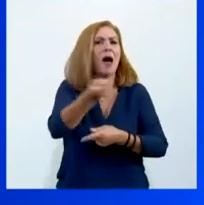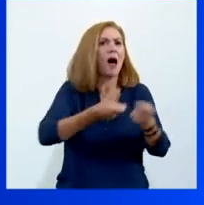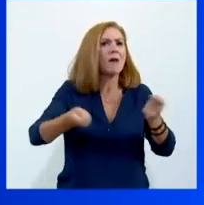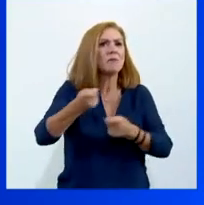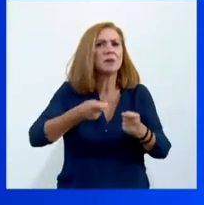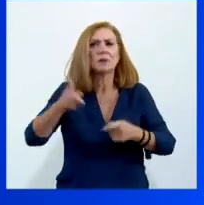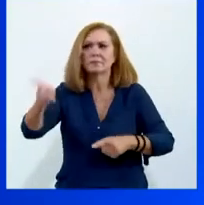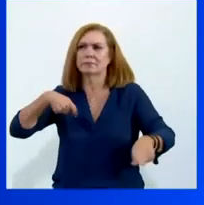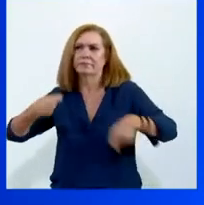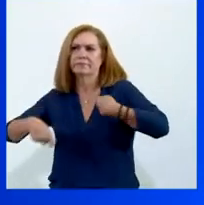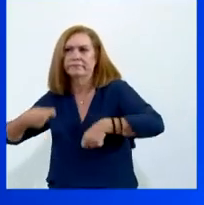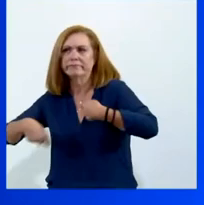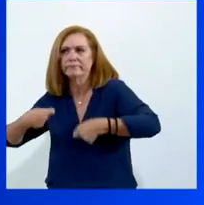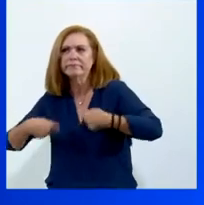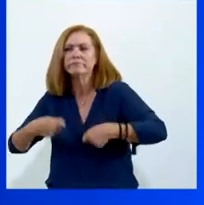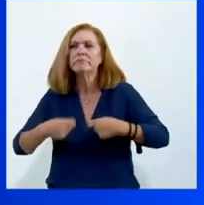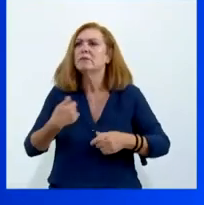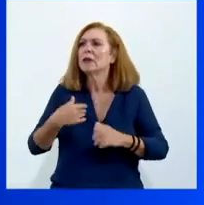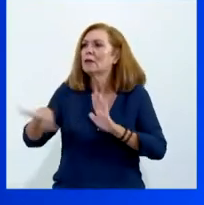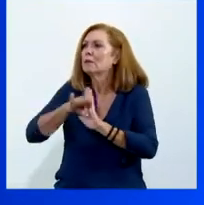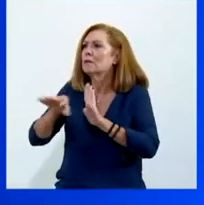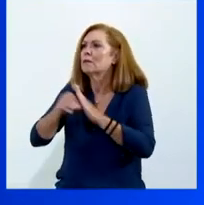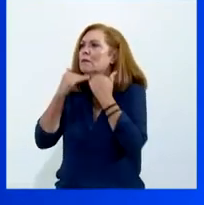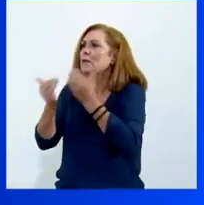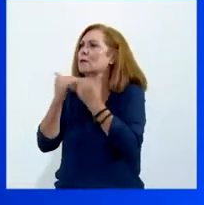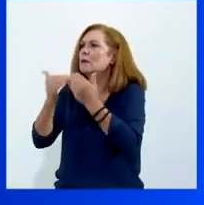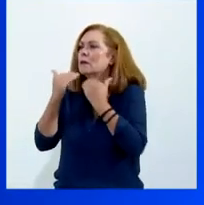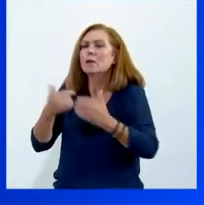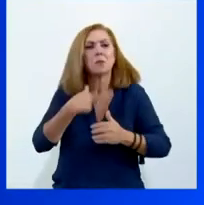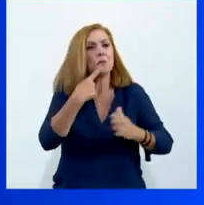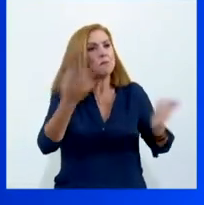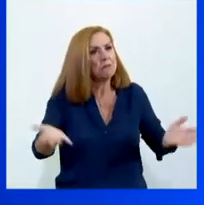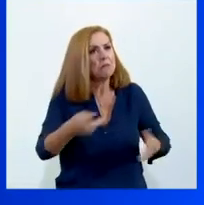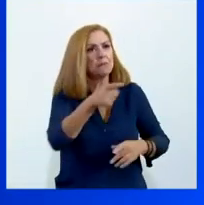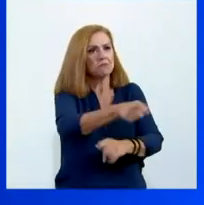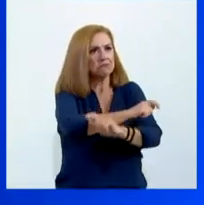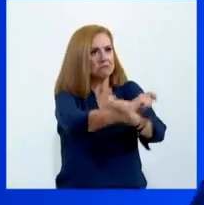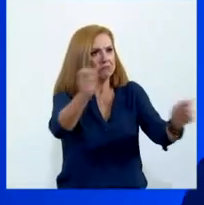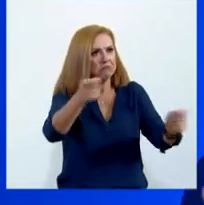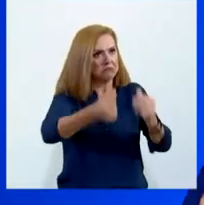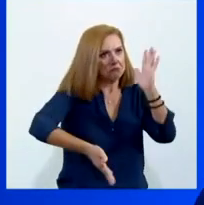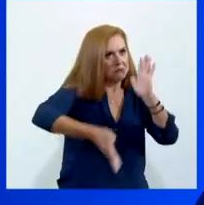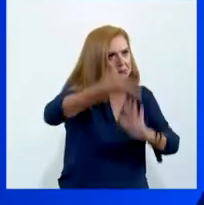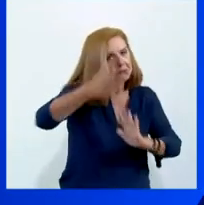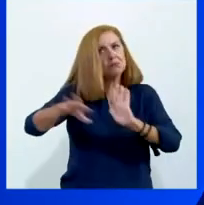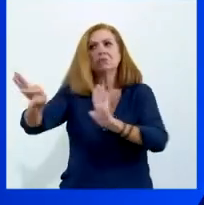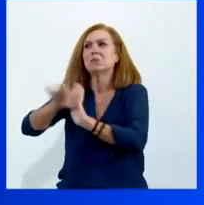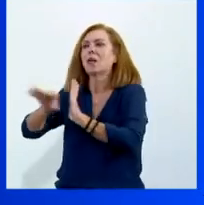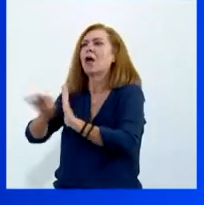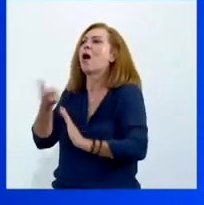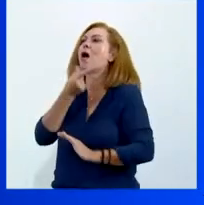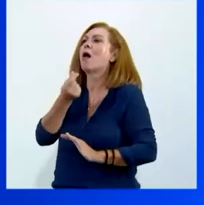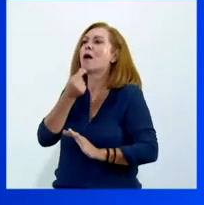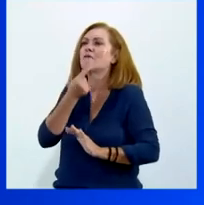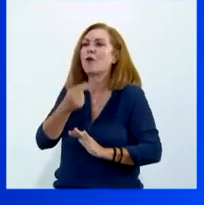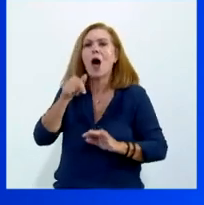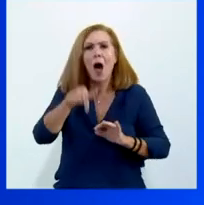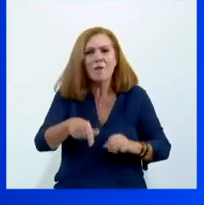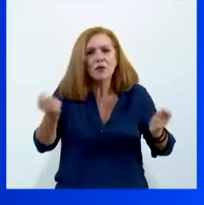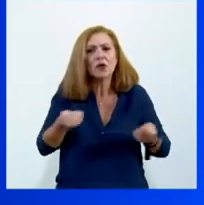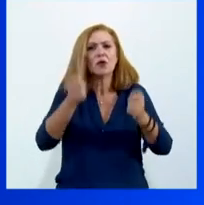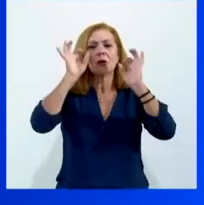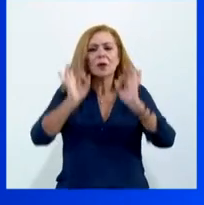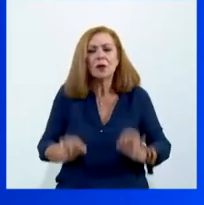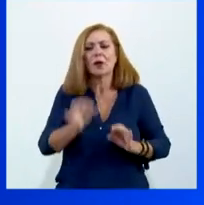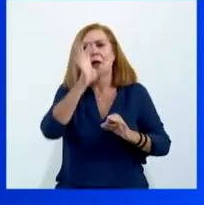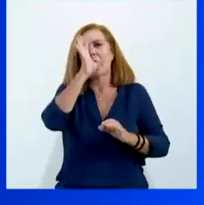οποίοι παραπονιούνται ότι δεν βρίσκουν εργαζόμενους, μπορούν να πληρώσουν περισσότερο και είναι βέβαιο ότι θα βρουν. Και αυτό γίνεται στην πράξη. Μην έχουμε καμία αμφιβολία.